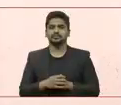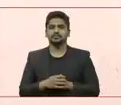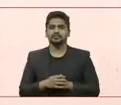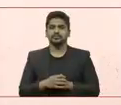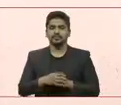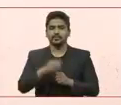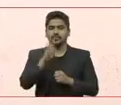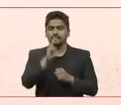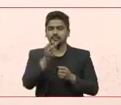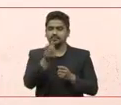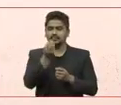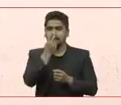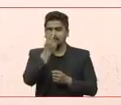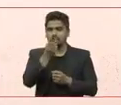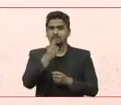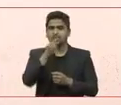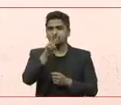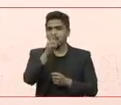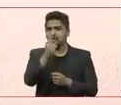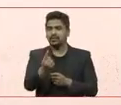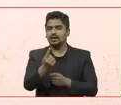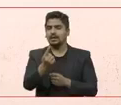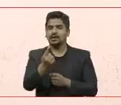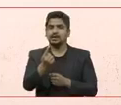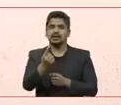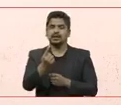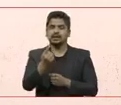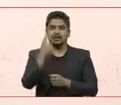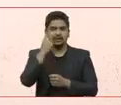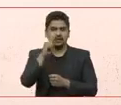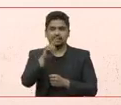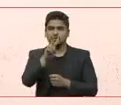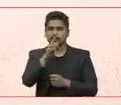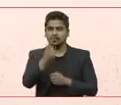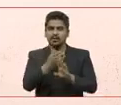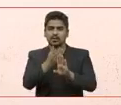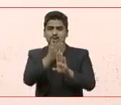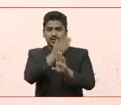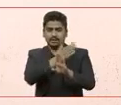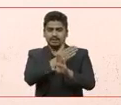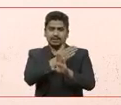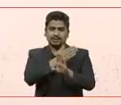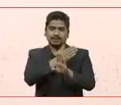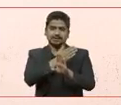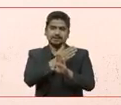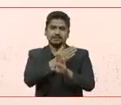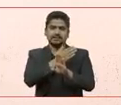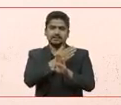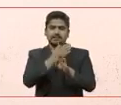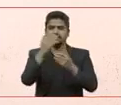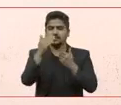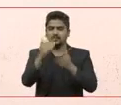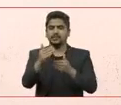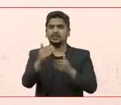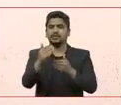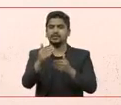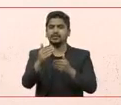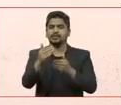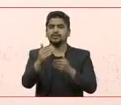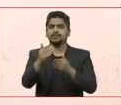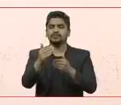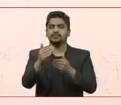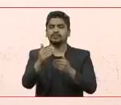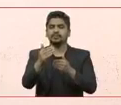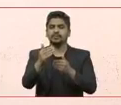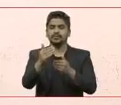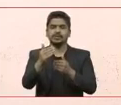यदि मोटामोटी हेर्नुभयो भने यो 2 हप्तादेखि 2 हप्ताभन्दा पहिलेसम्म चाहिँ हाम्रो